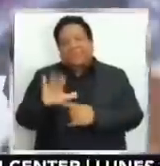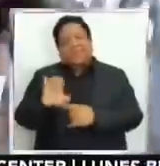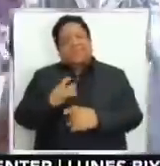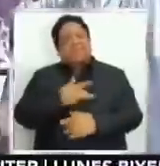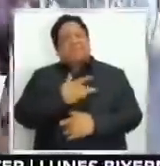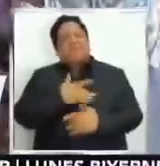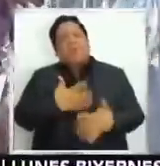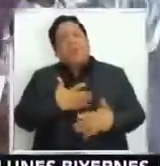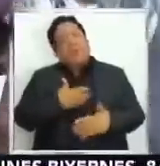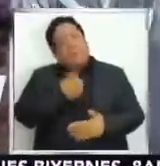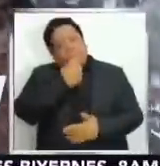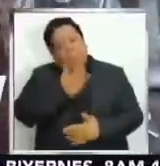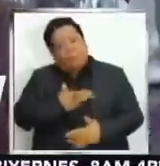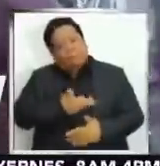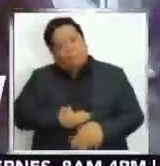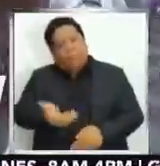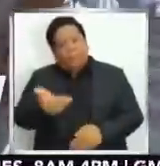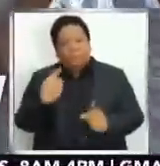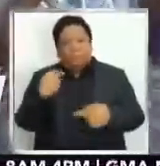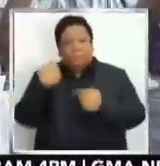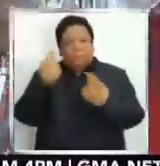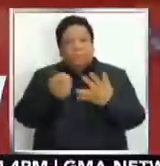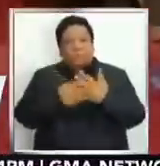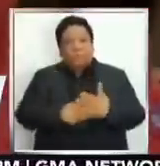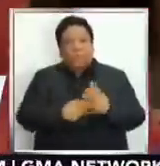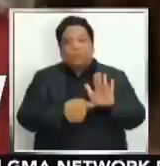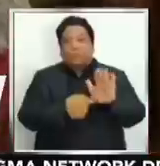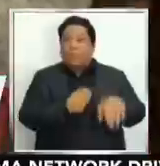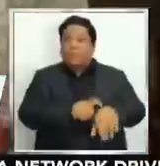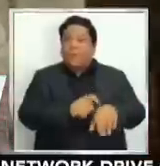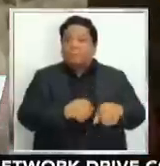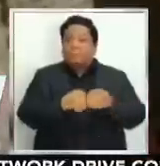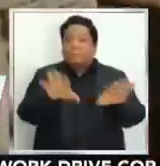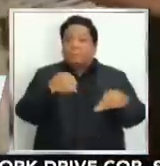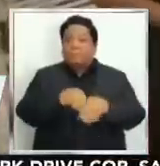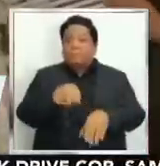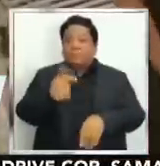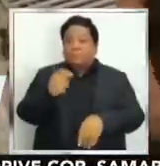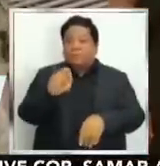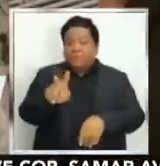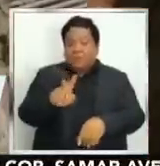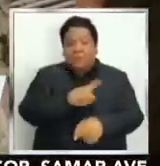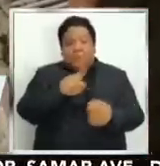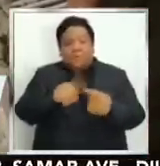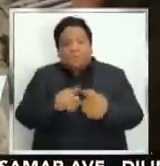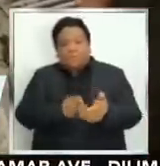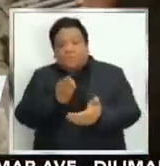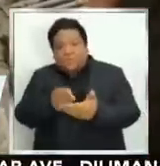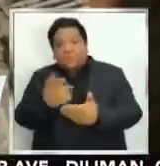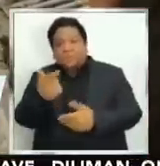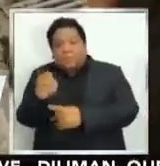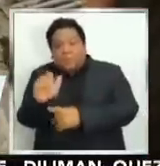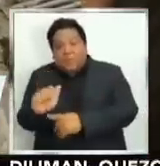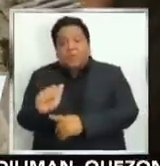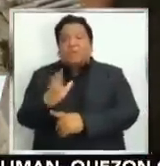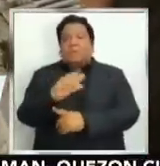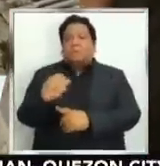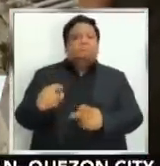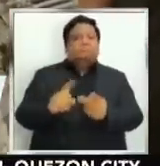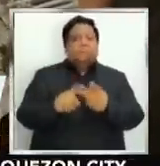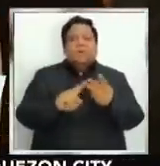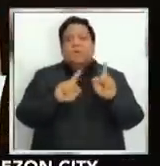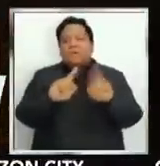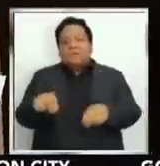welcome. Mula noong nag-launch ang It's Showtime sa GTV hanggang sa pagbisita sa GMA Network at pag-attend sa GMA